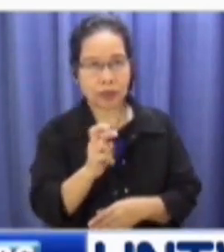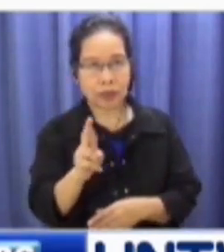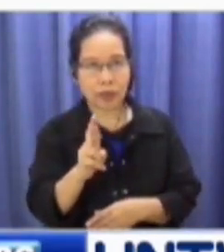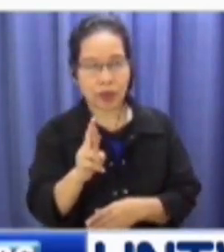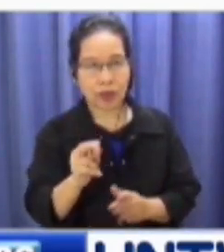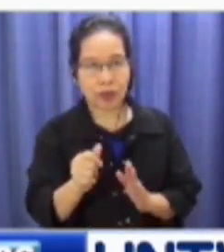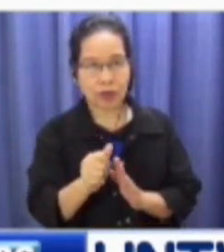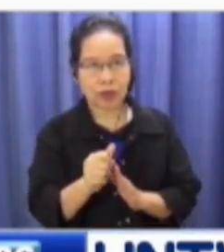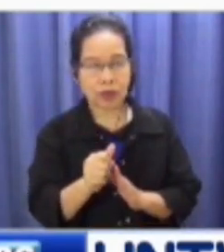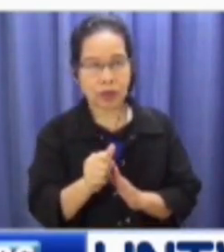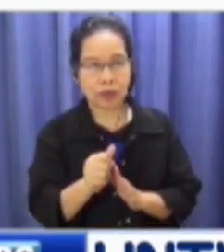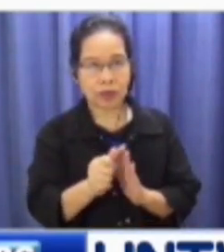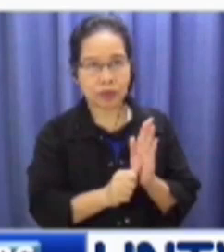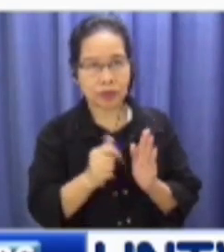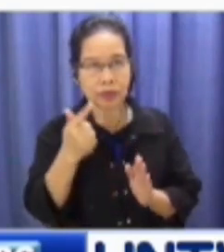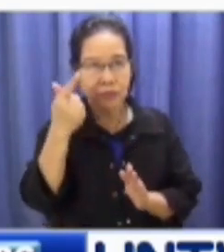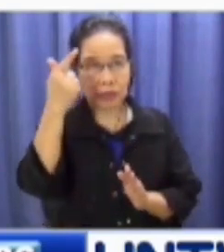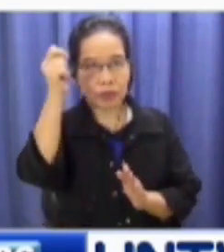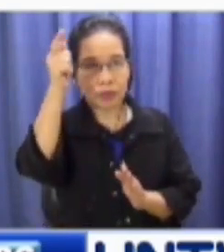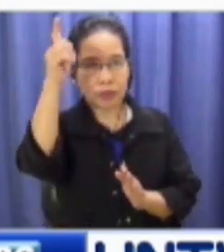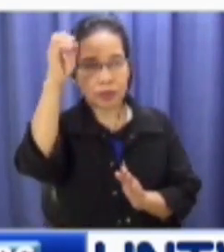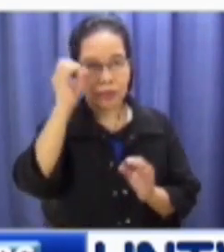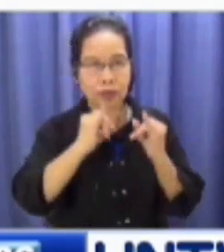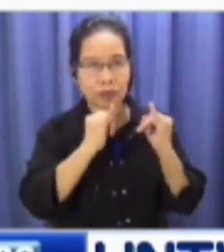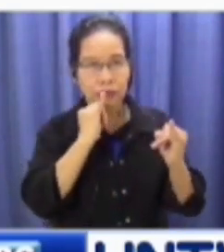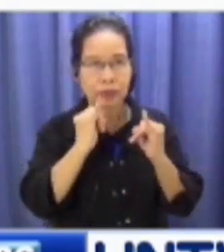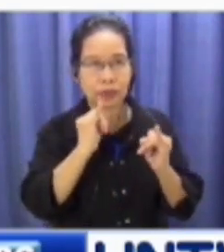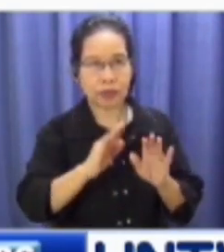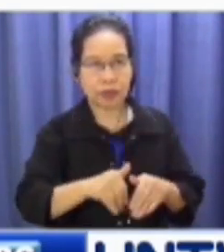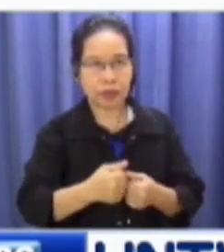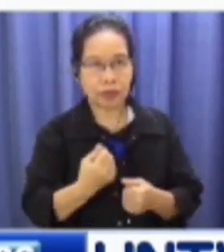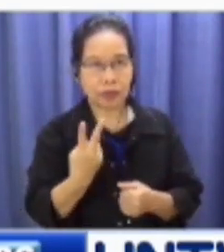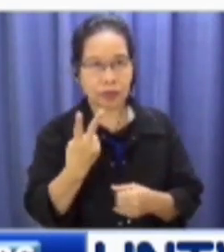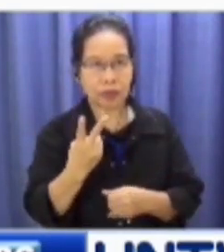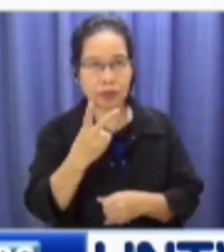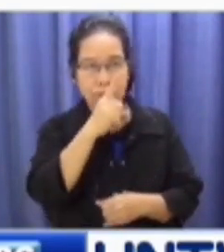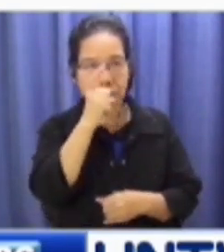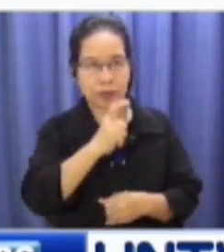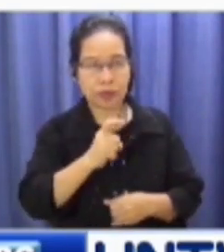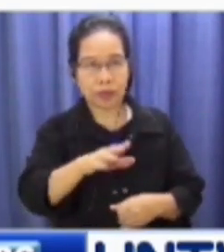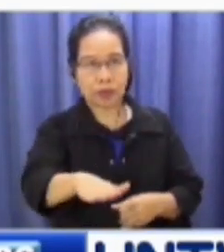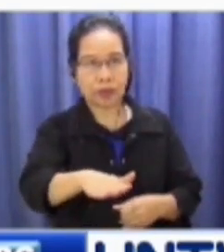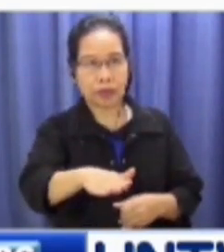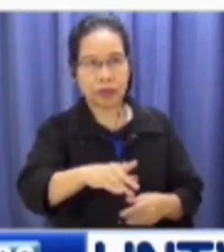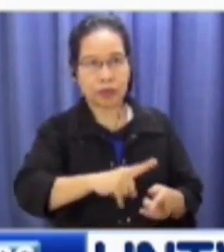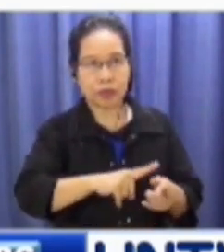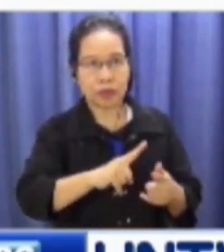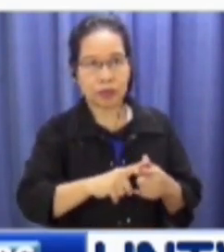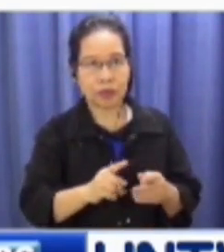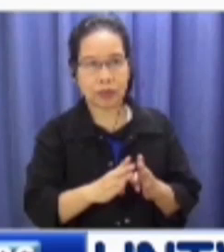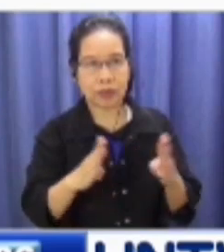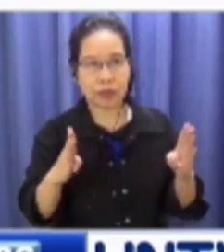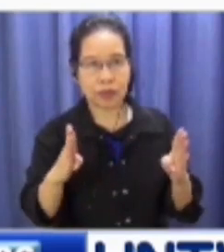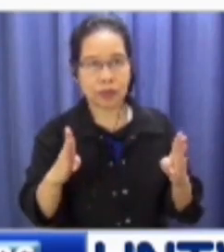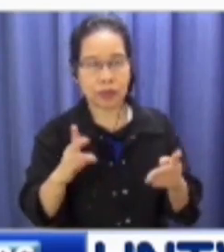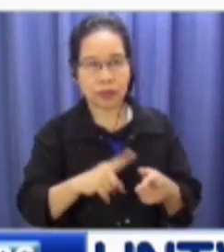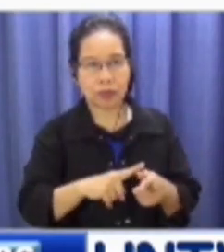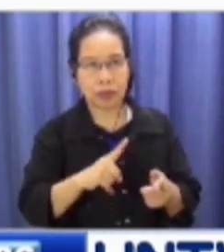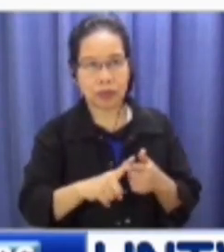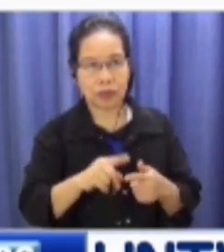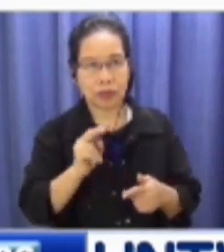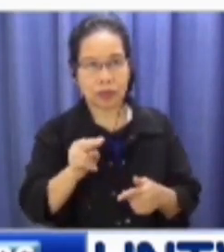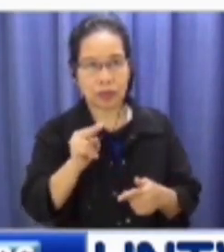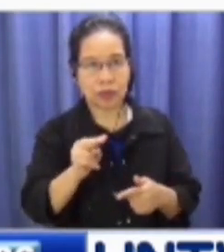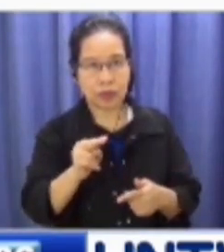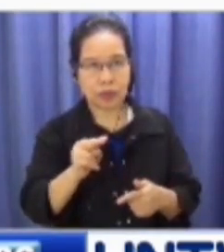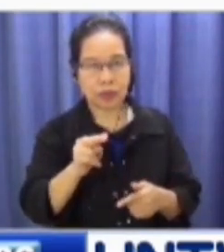Ginto, sa isang interview na tinanong, eh paano kung 12-year-old na yung bata, eh malaki na. Tingin, kailangan pa ba mag-car seat?